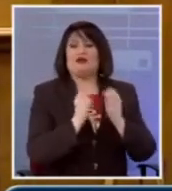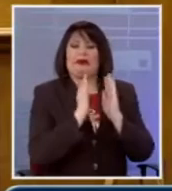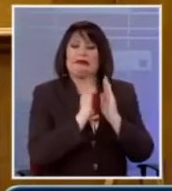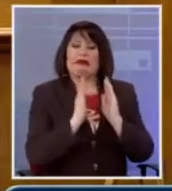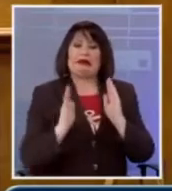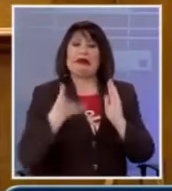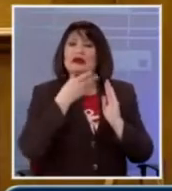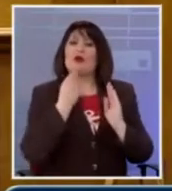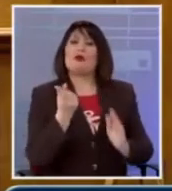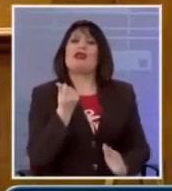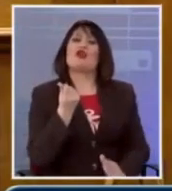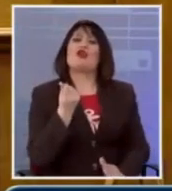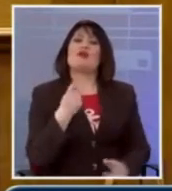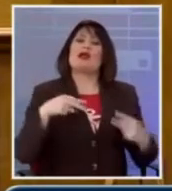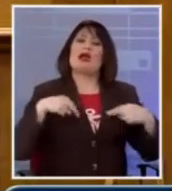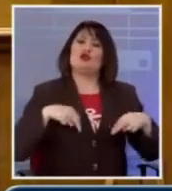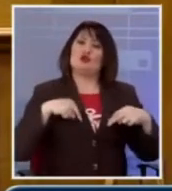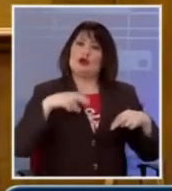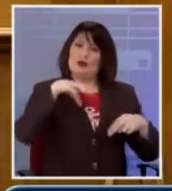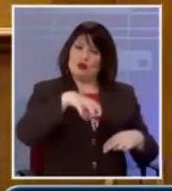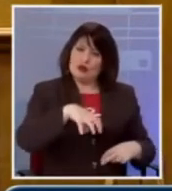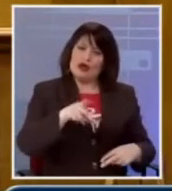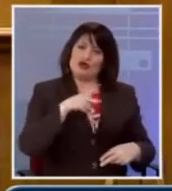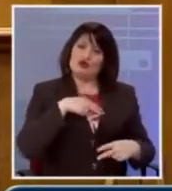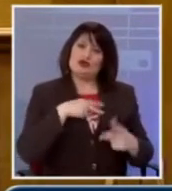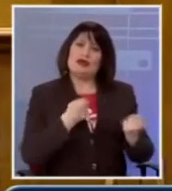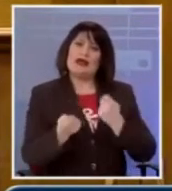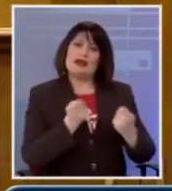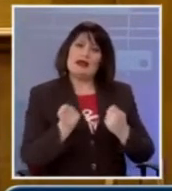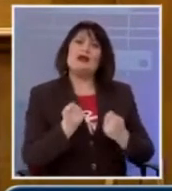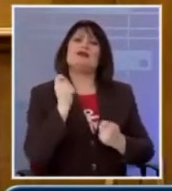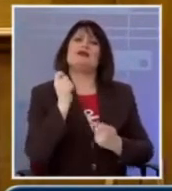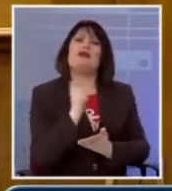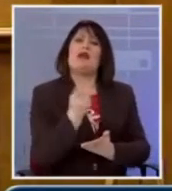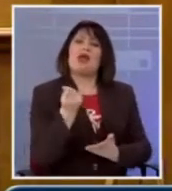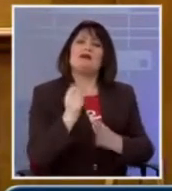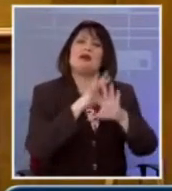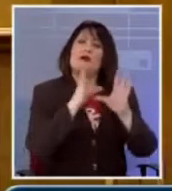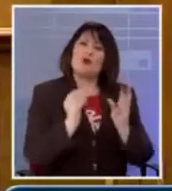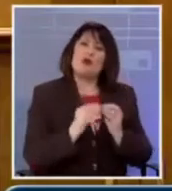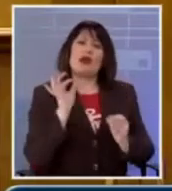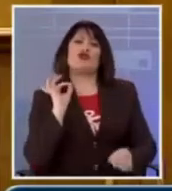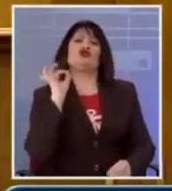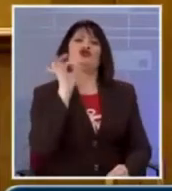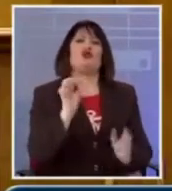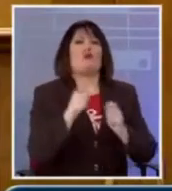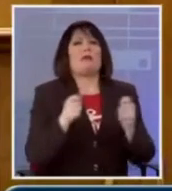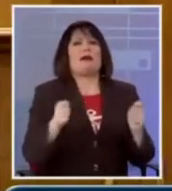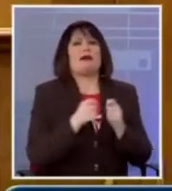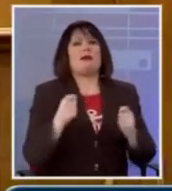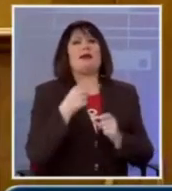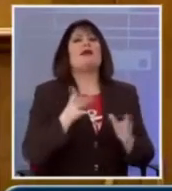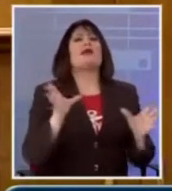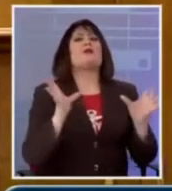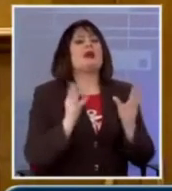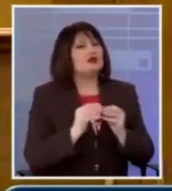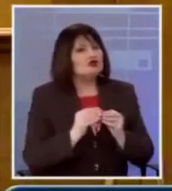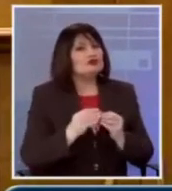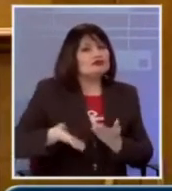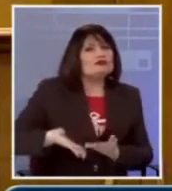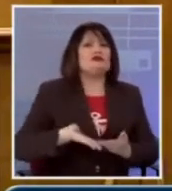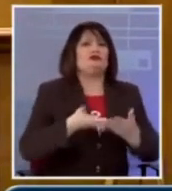των οικονομικών του Υπουργείου και τη σωστή διαχείριση των πόρων του, με στοχευμένα μέτρα που αφορούν στην